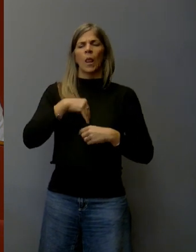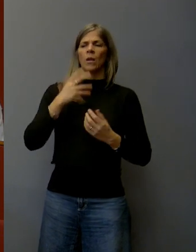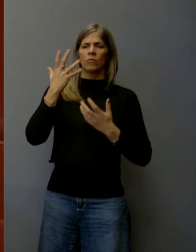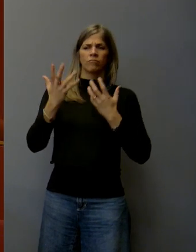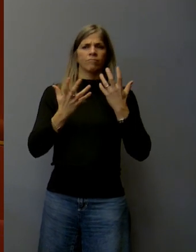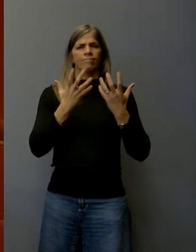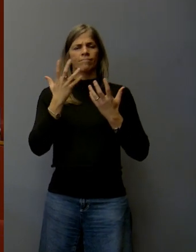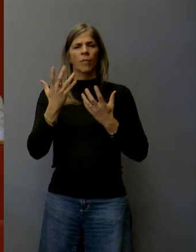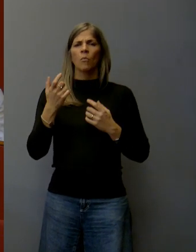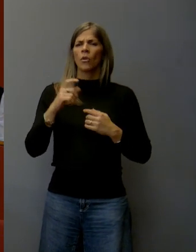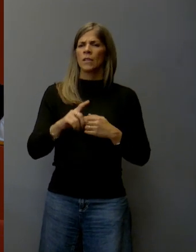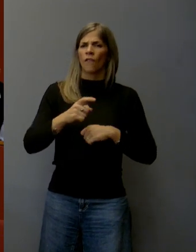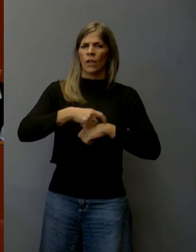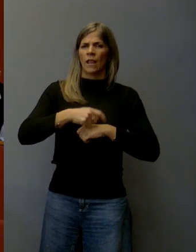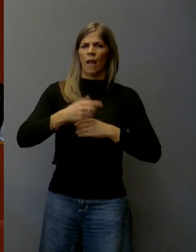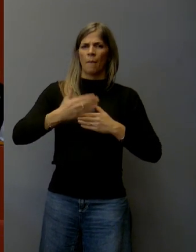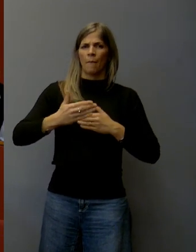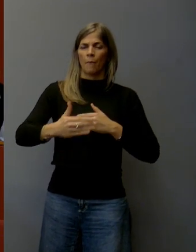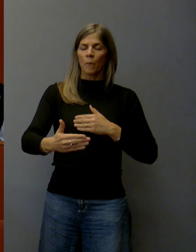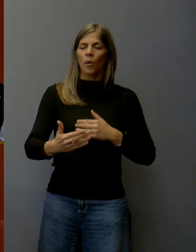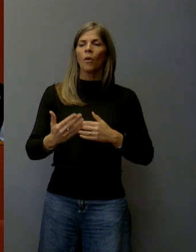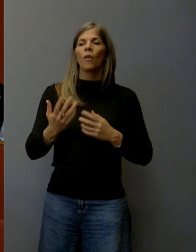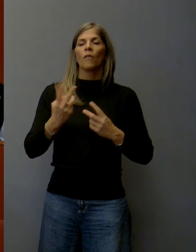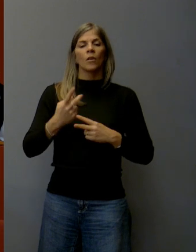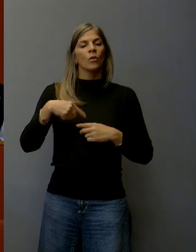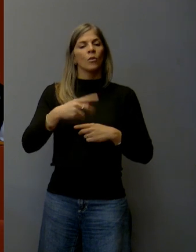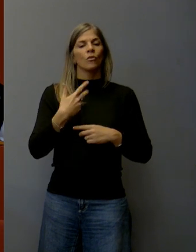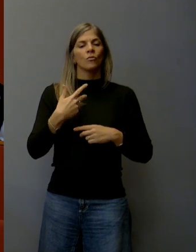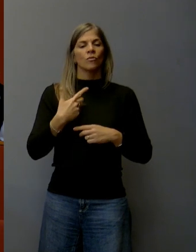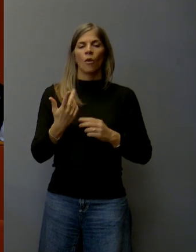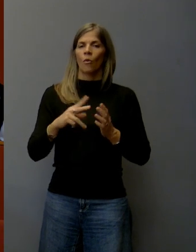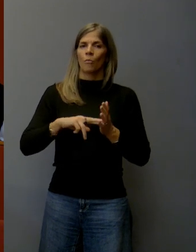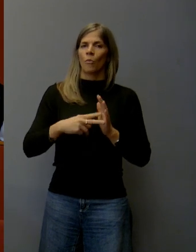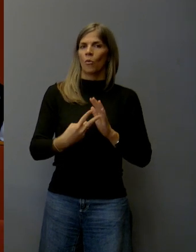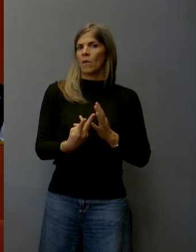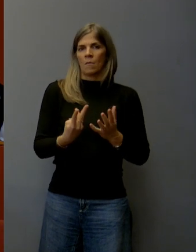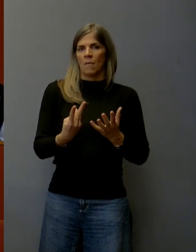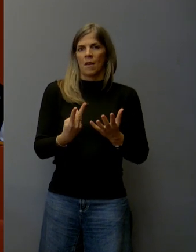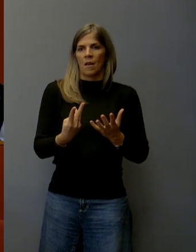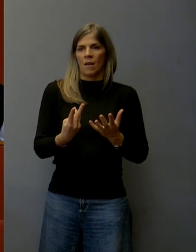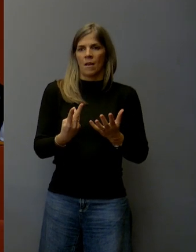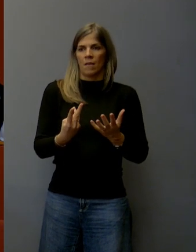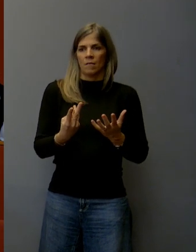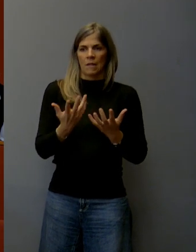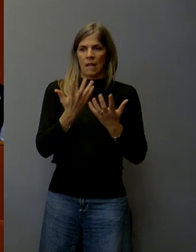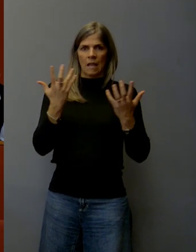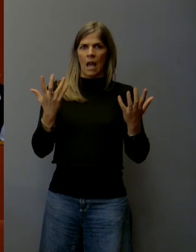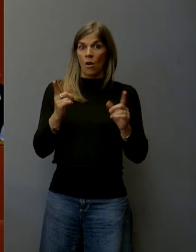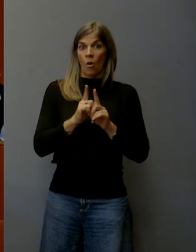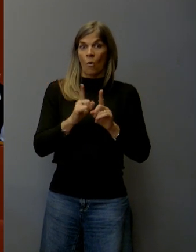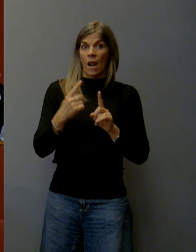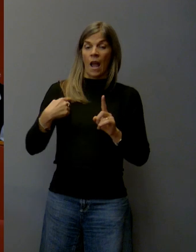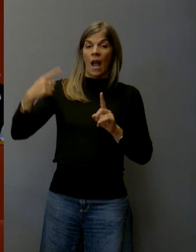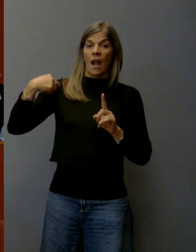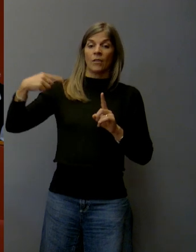i tempi cioè noi abbiamo un problema oggettivo che credo che sia lo stesso che è stato dato identiche Però